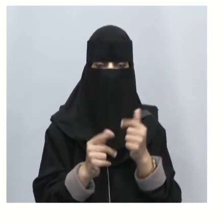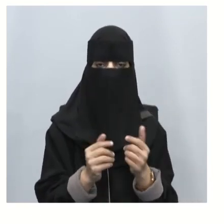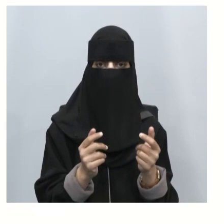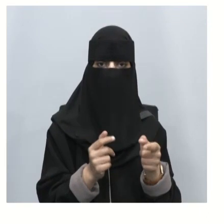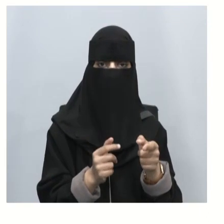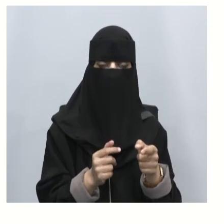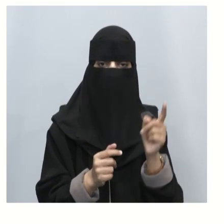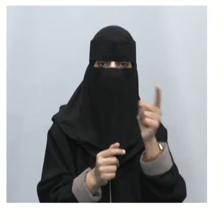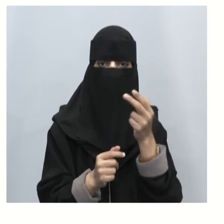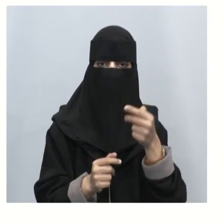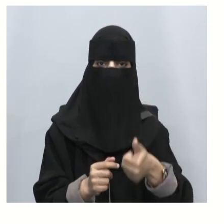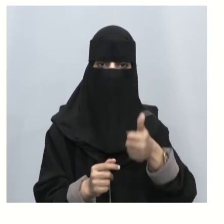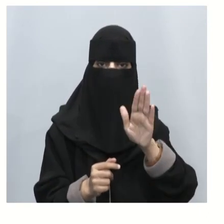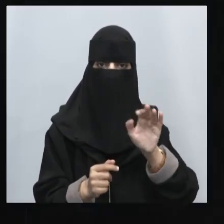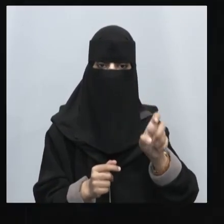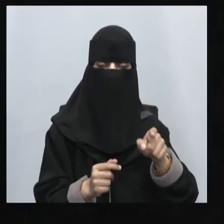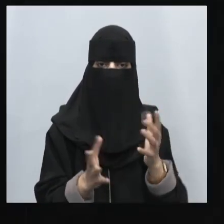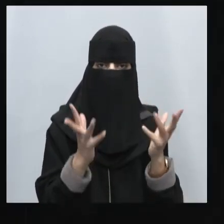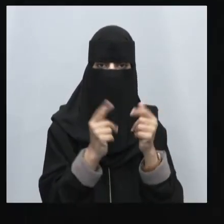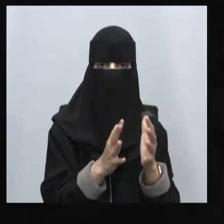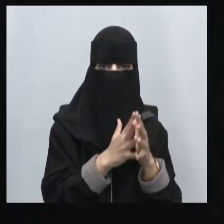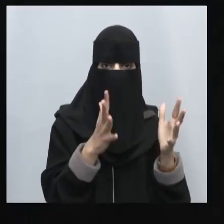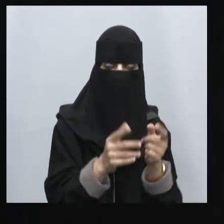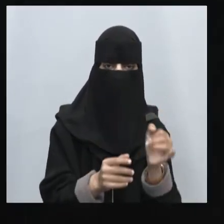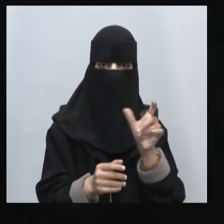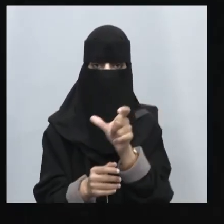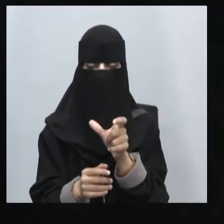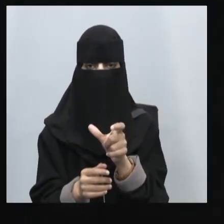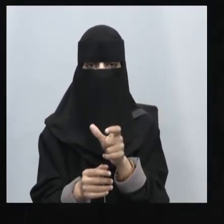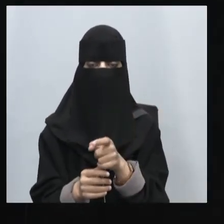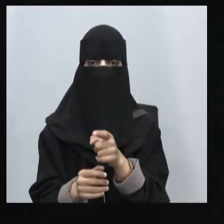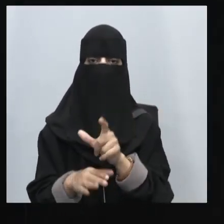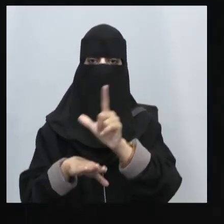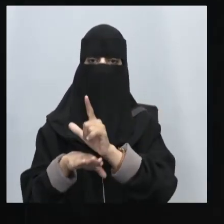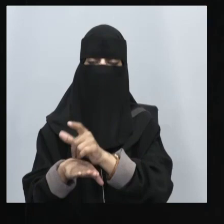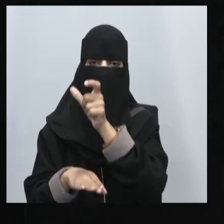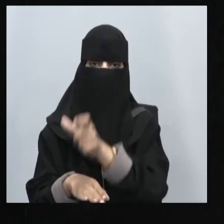خلفاء الدوله العباسيه اكثر من عدد خلفاء الدوله الامويه